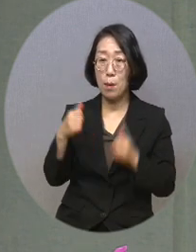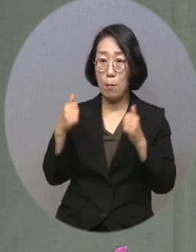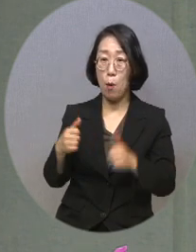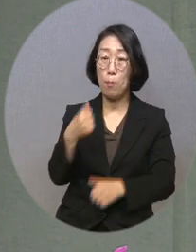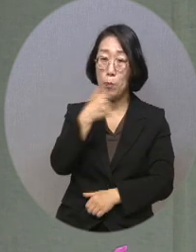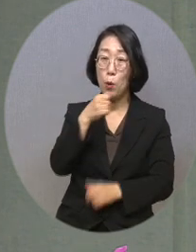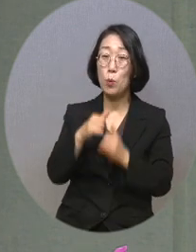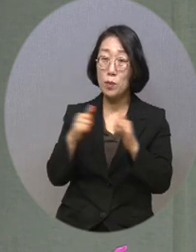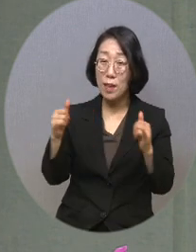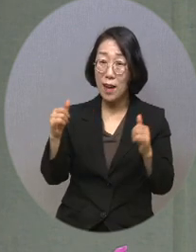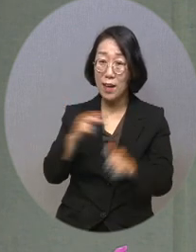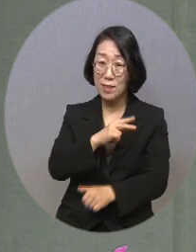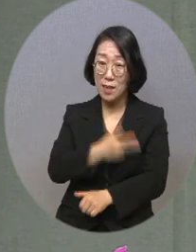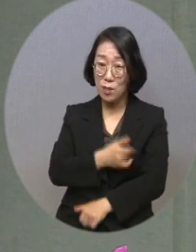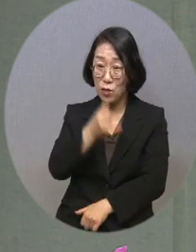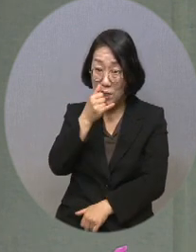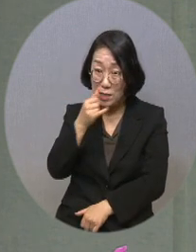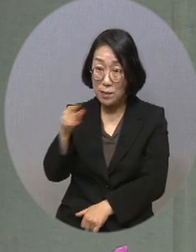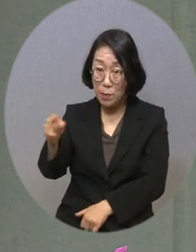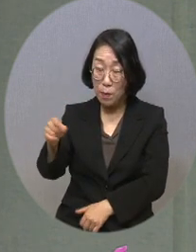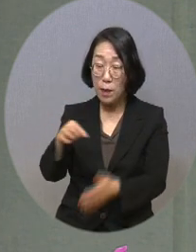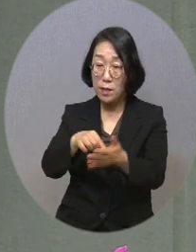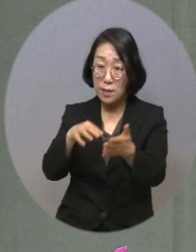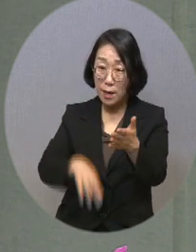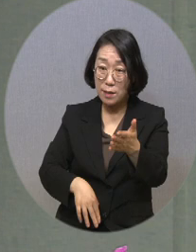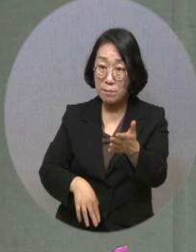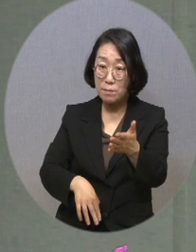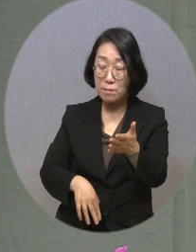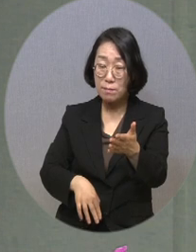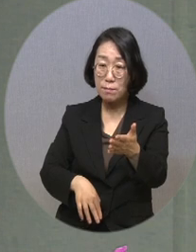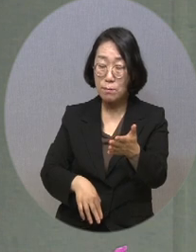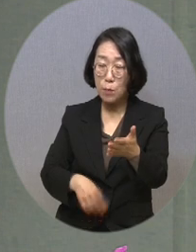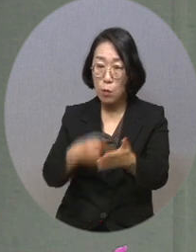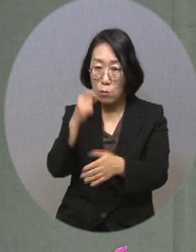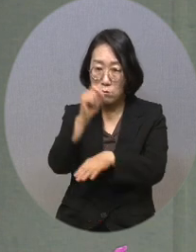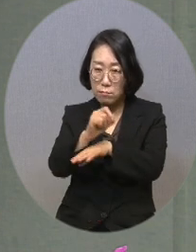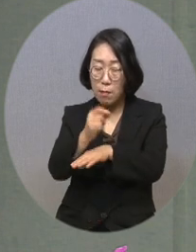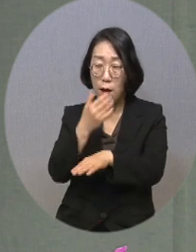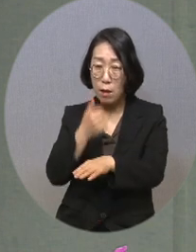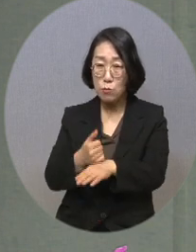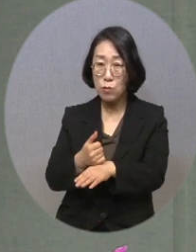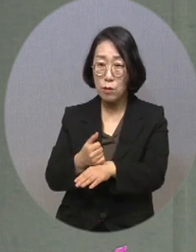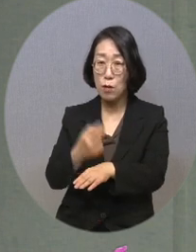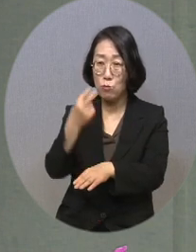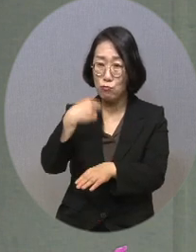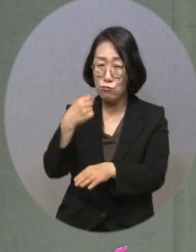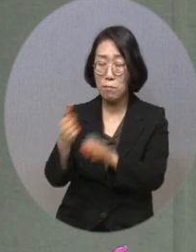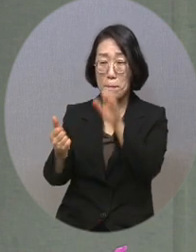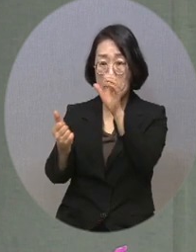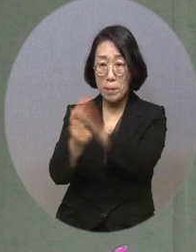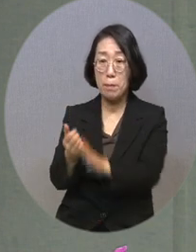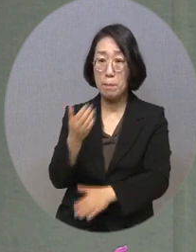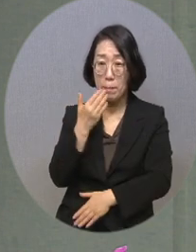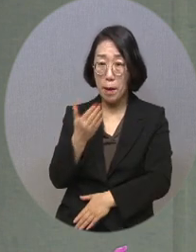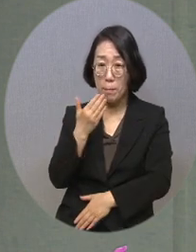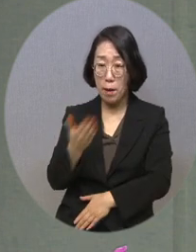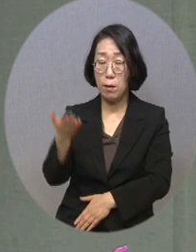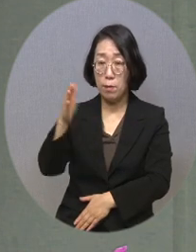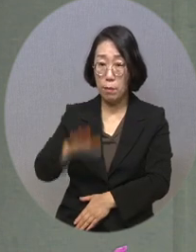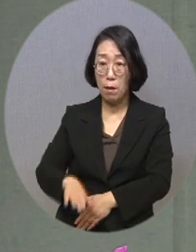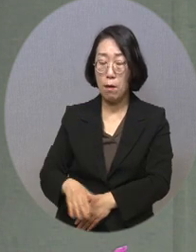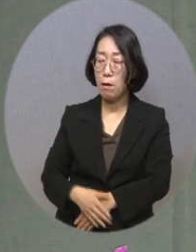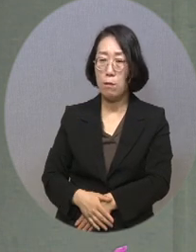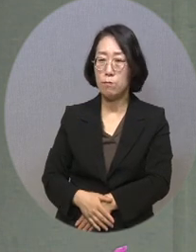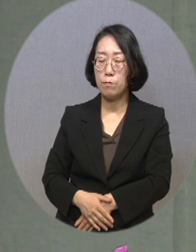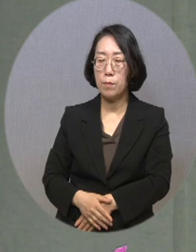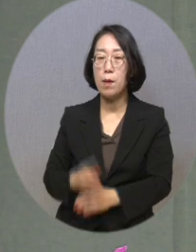자격에 또 세무사 자격까지 네. 부여해주는 그런 형태였지만은 네, 이제 오늘날에는 모든